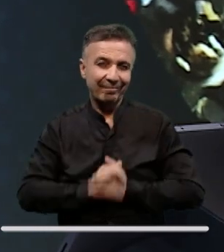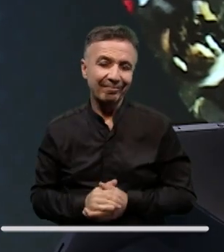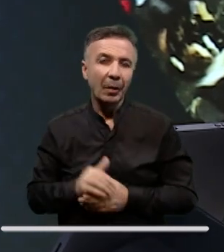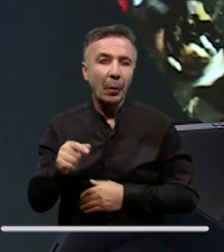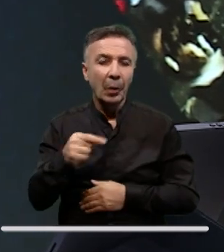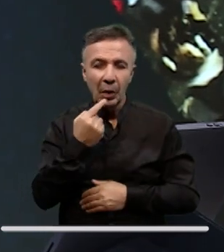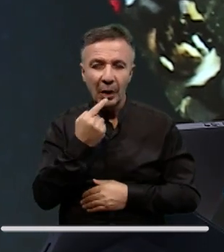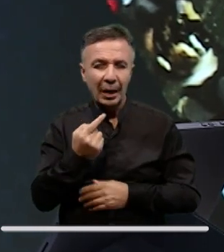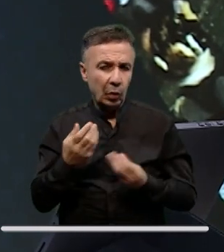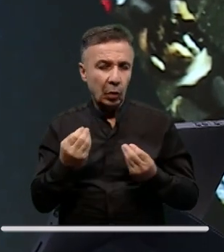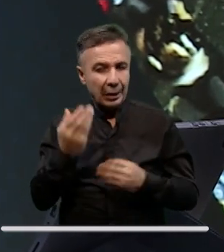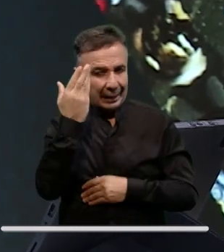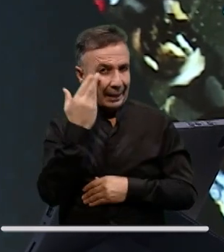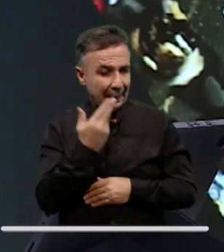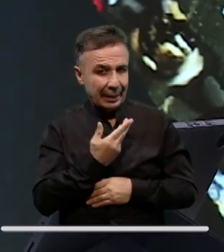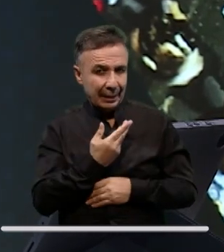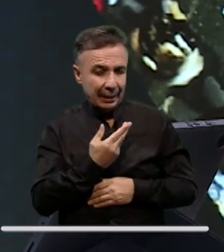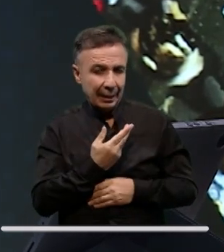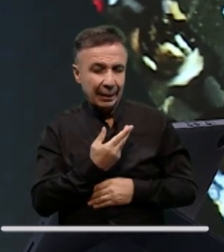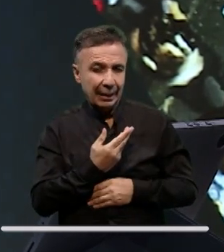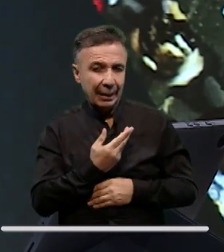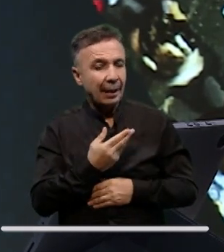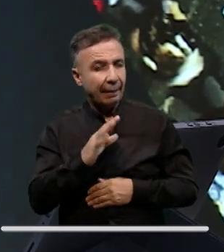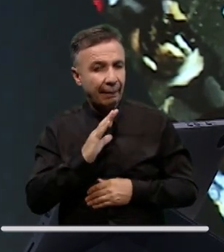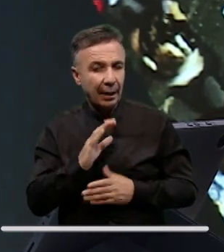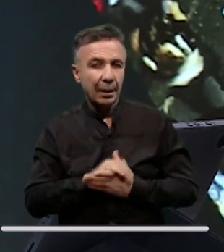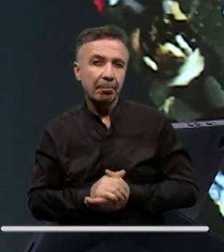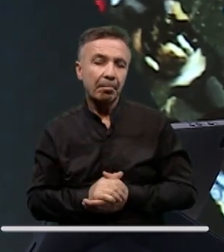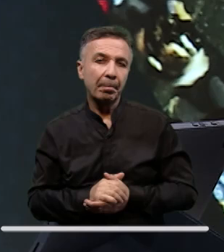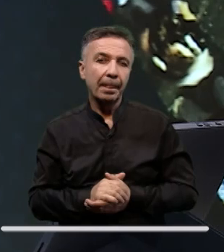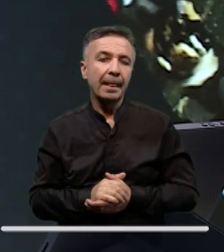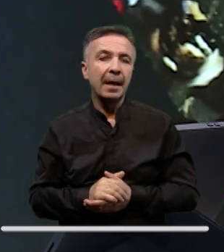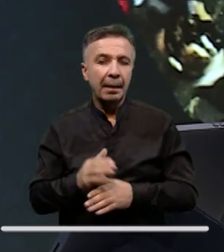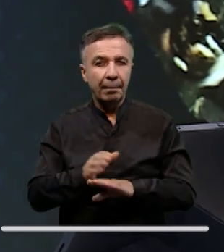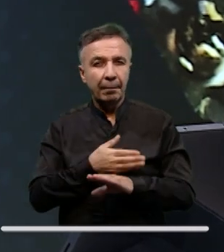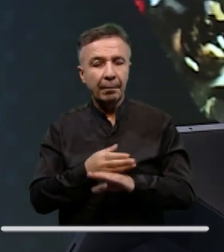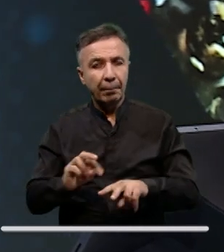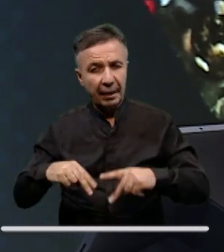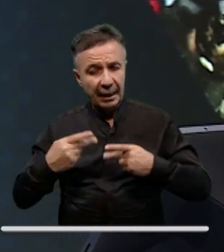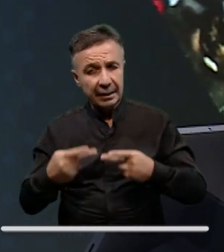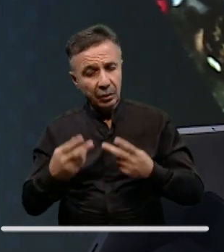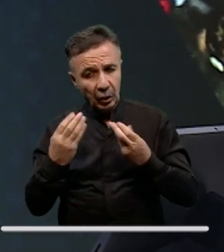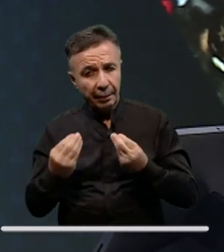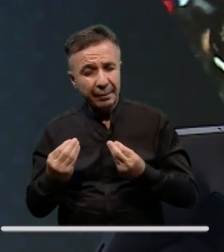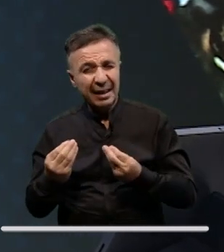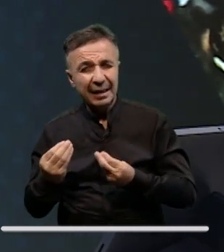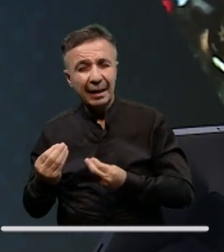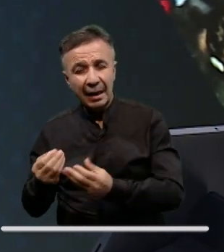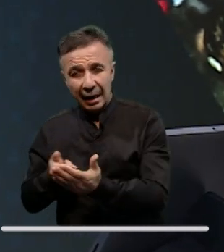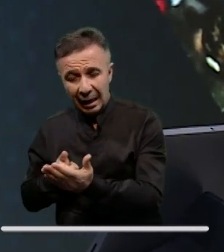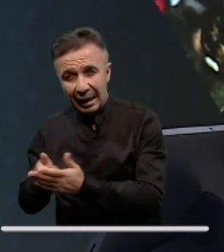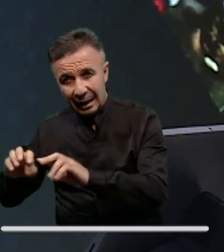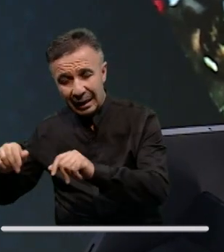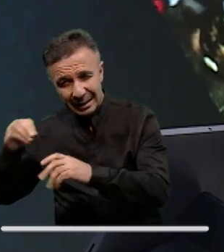çokça izleyicimiz var Allah her birinden razı olsun şöyle demiş Osman Bey Miras kalan bir arazi için zekat vermek gerekir mi